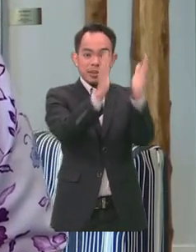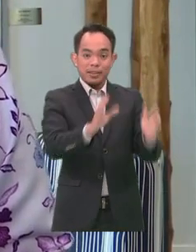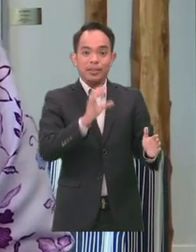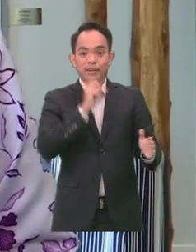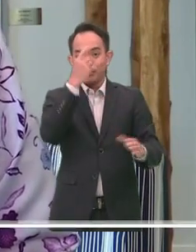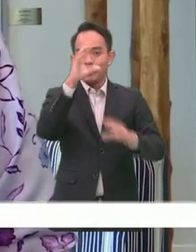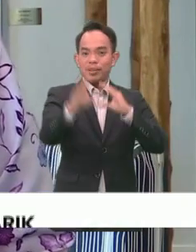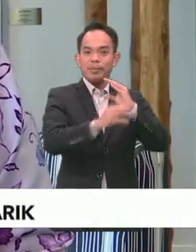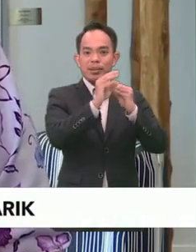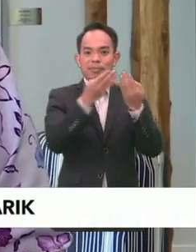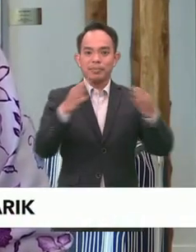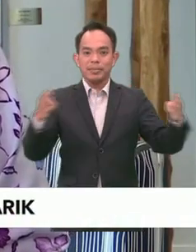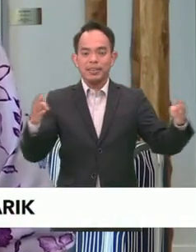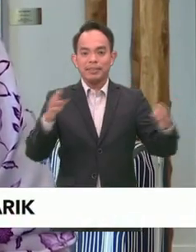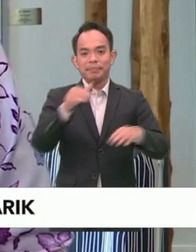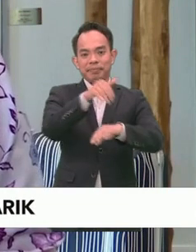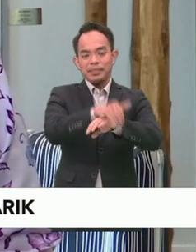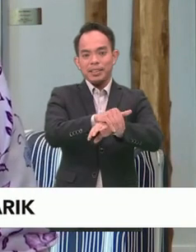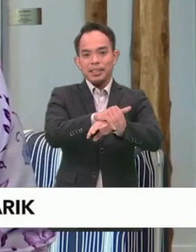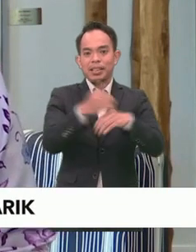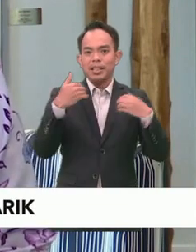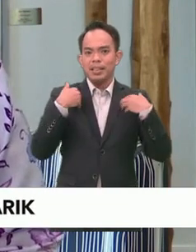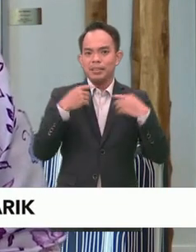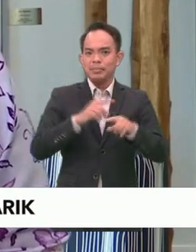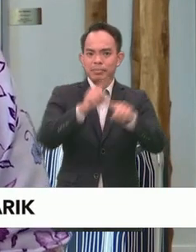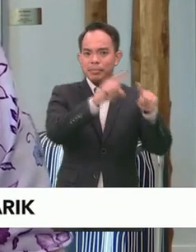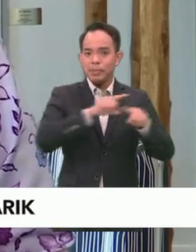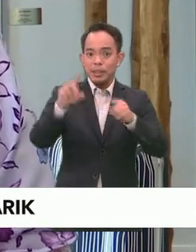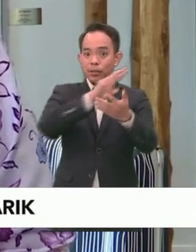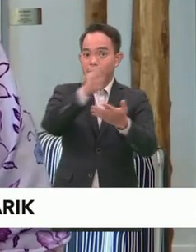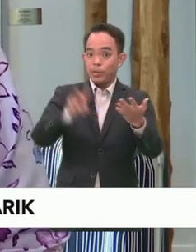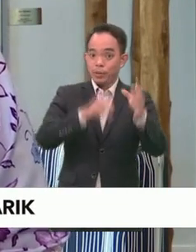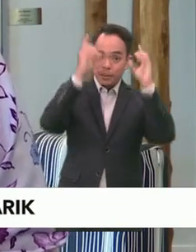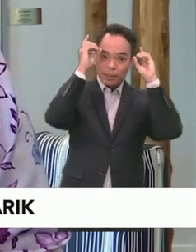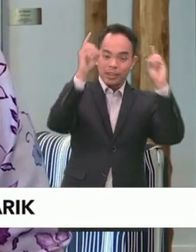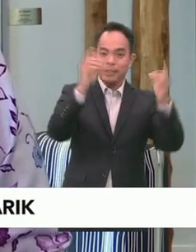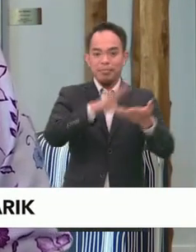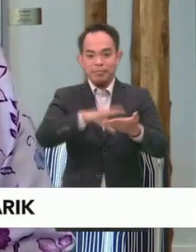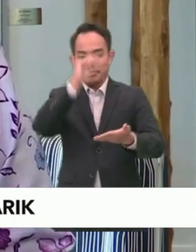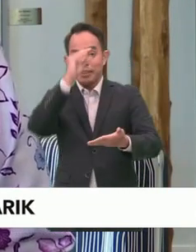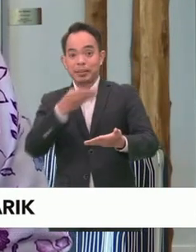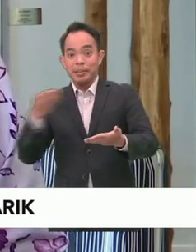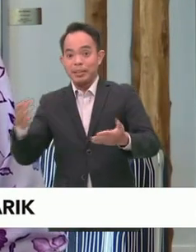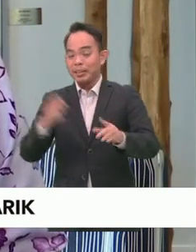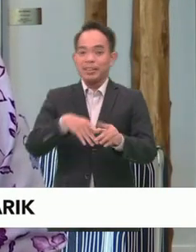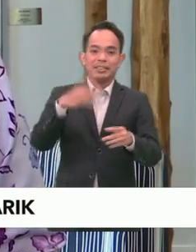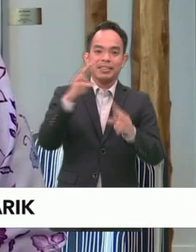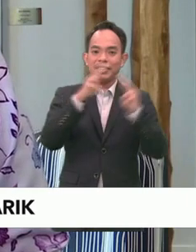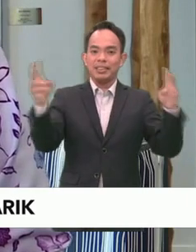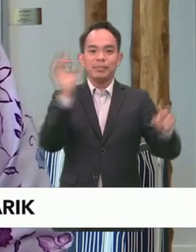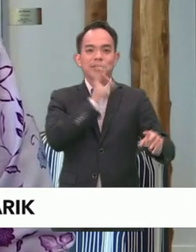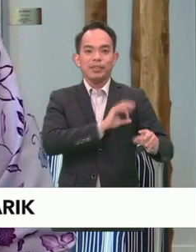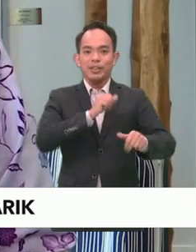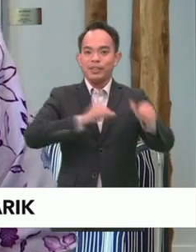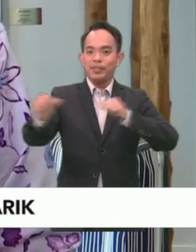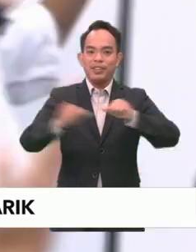meningkatkan penguasaan bahasa Inggeris mereka. Terdapat banyak video pendidikan yang menarik, bahan pembelajaran yang berguna dan aktiviti yang